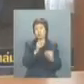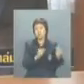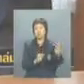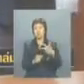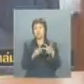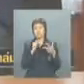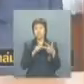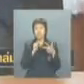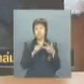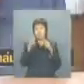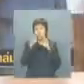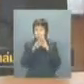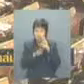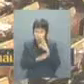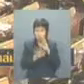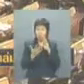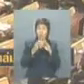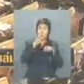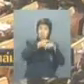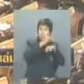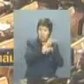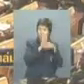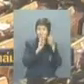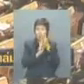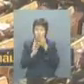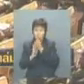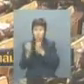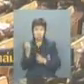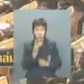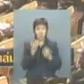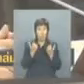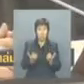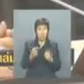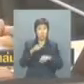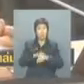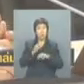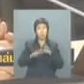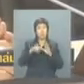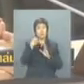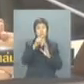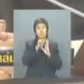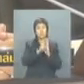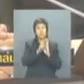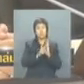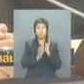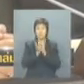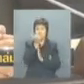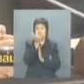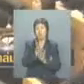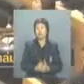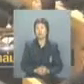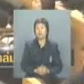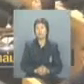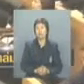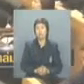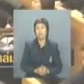ผู้แทนราษฎรและรองประธานสภาผู้แทนราษฎรในวันนี้ใช้เวลาเพียงแค่10นาทีเท่านั้นเองค่ะซึ่งขั้นตอนหลังจากนี้นะคะเล